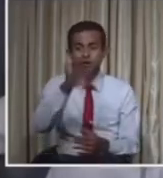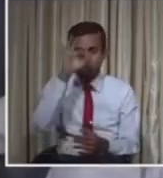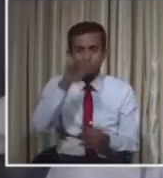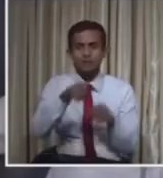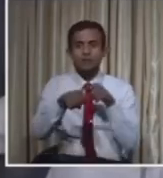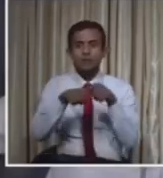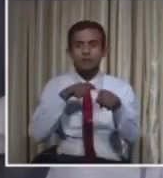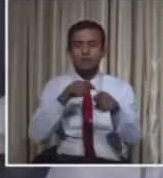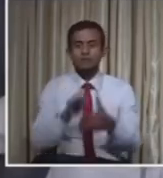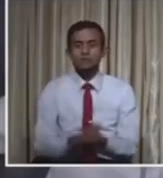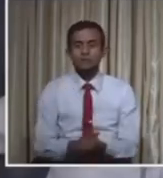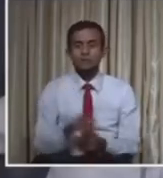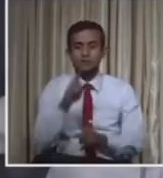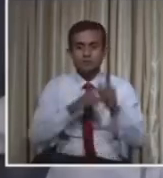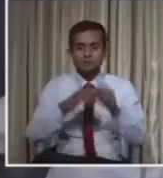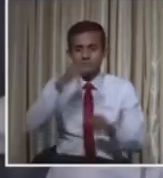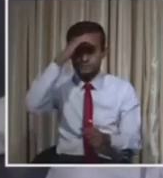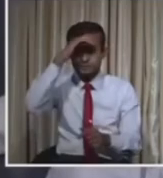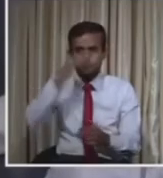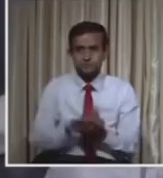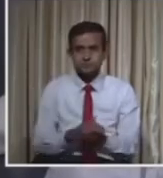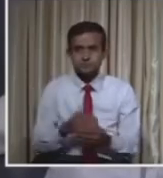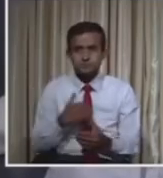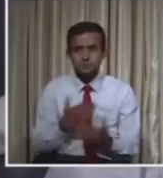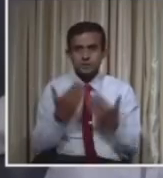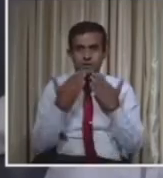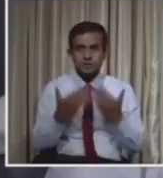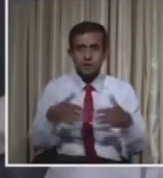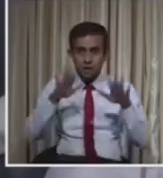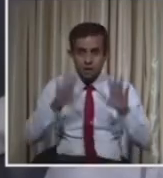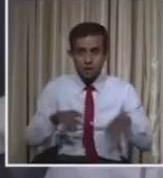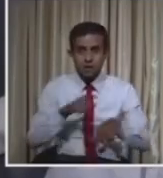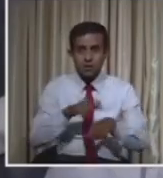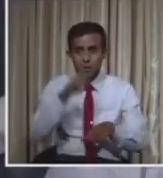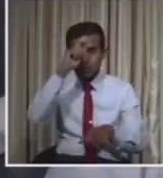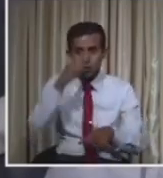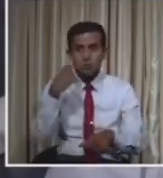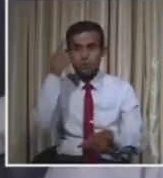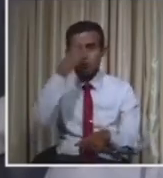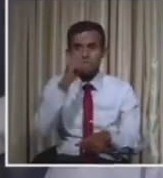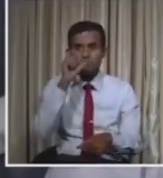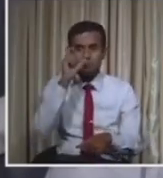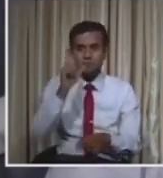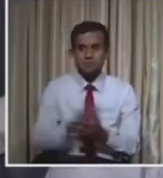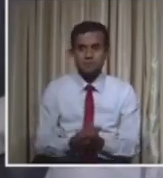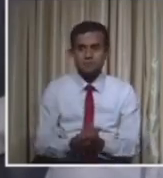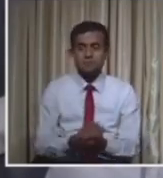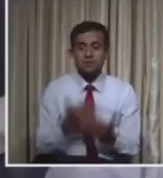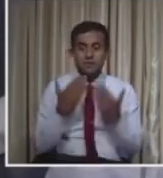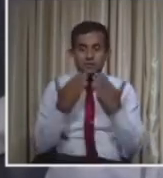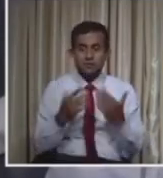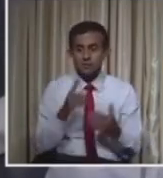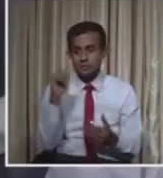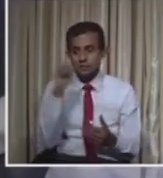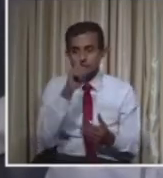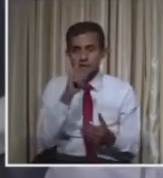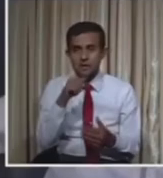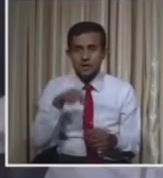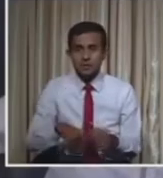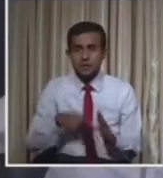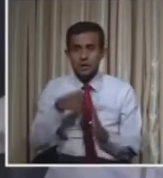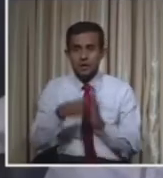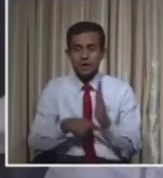තමයි ඒ නිසා ගරු කතානායකතුමනි අපි ස්තුතිවන්ත වෙනවා අවසාන වශයෙන් ඔබතුමාගේ මූණ දිහා බලනවා මං දන්නවා ස්තුතිවන්ත වෙනවා අපි අපේ